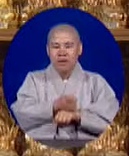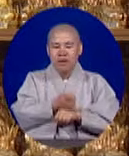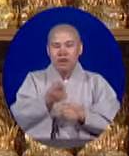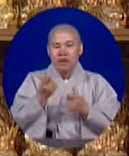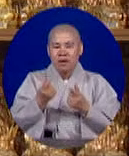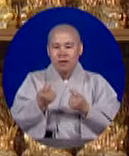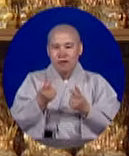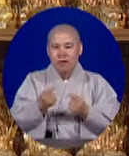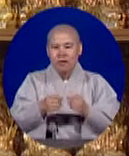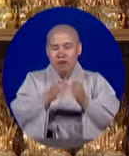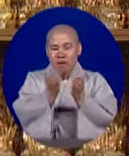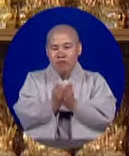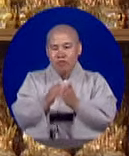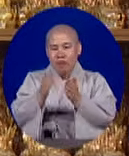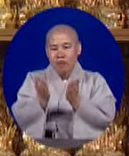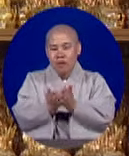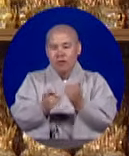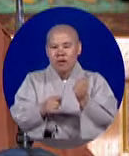범위와 개념으로 볼 때는